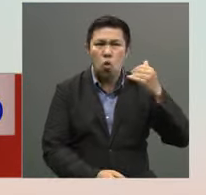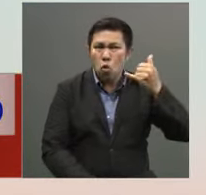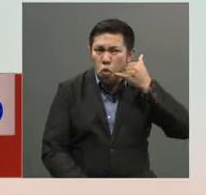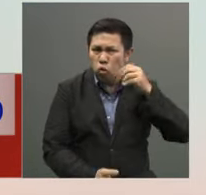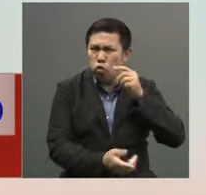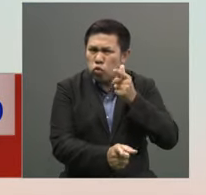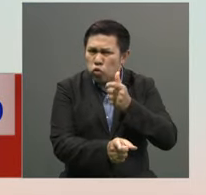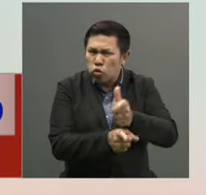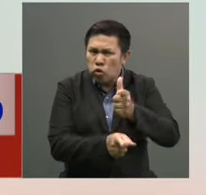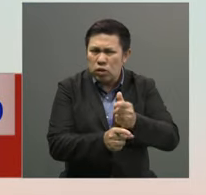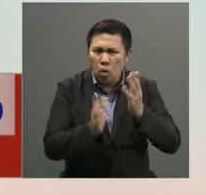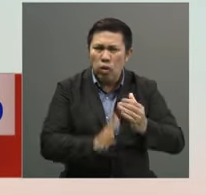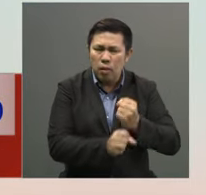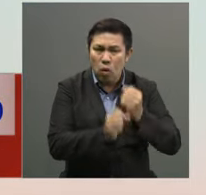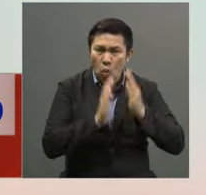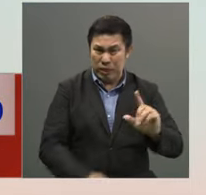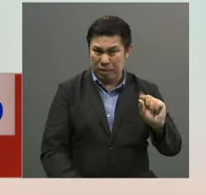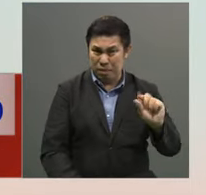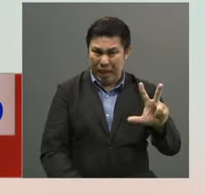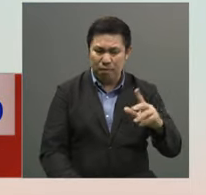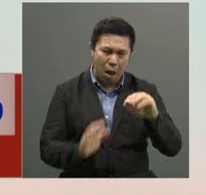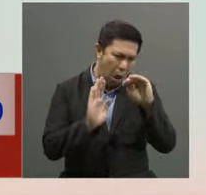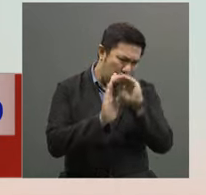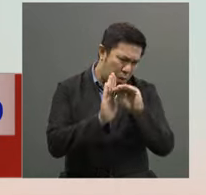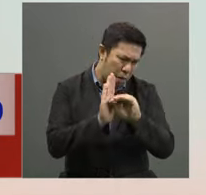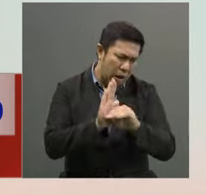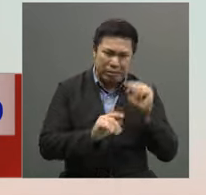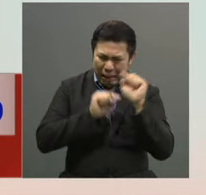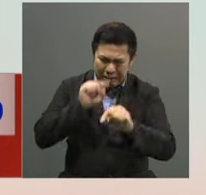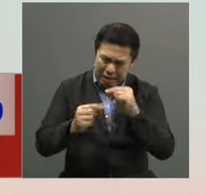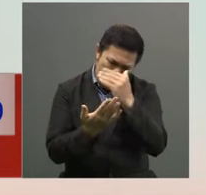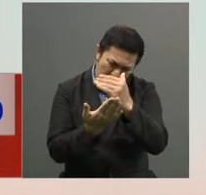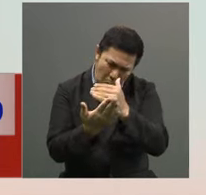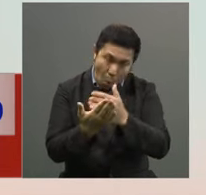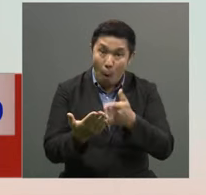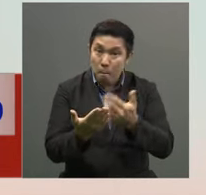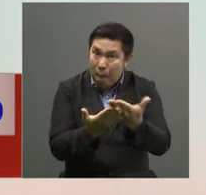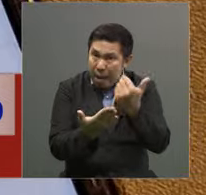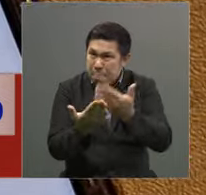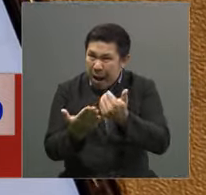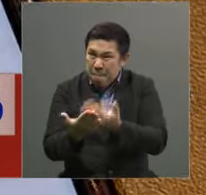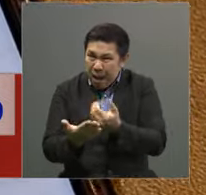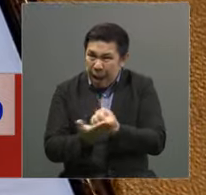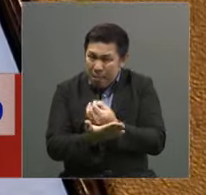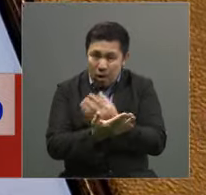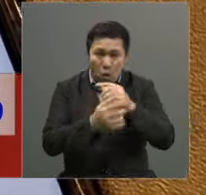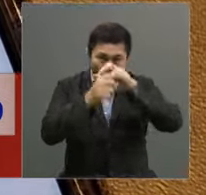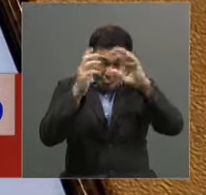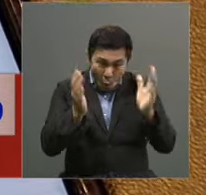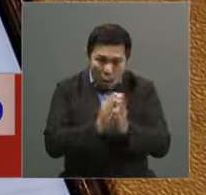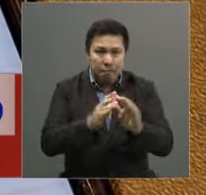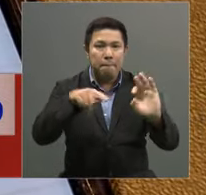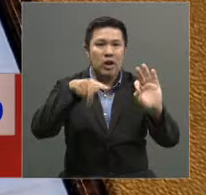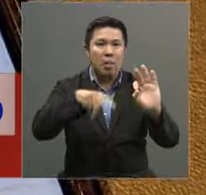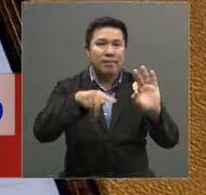เดี๋ยวจะมากัน 23คนเลยนะสั่งอาหารไว้หลายอย่างเลือกเมนูที่มีแต่ราคาสูงสูงรวมแล้วก็ 9,000